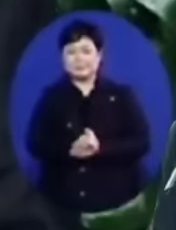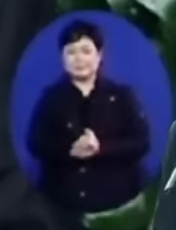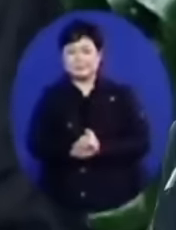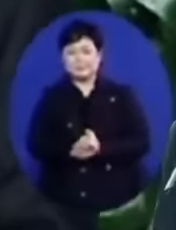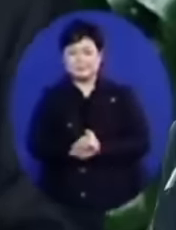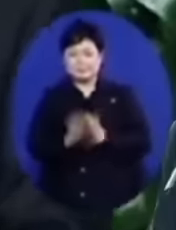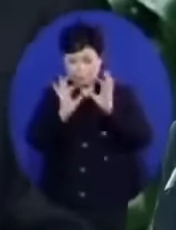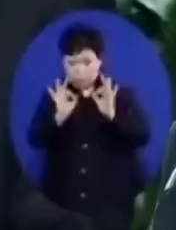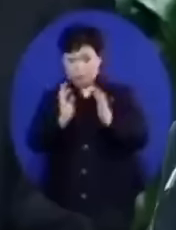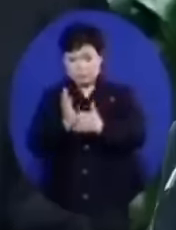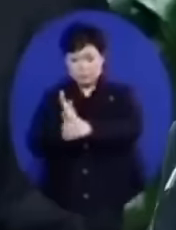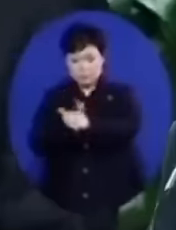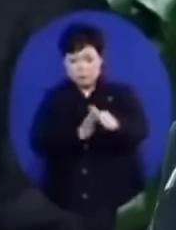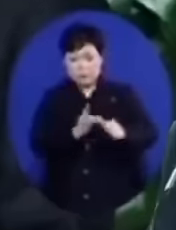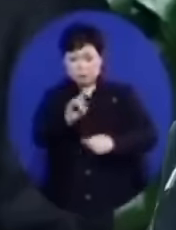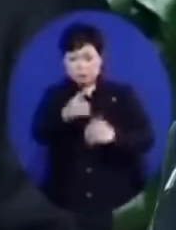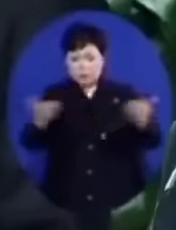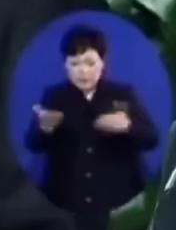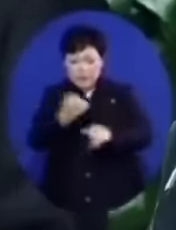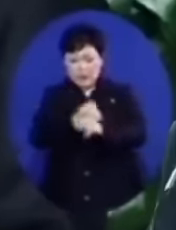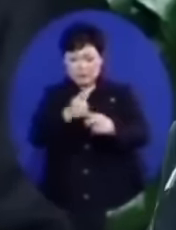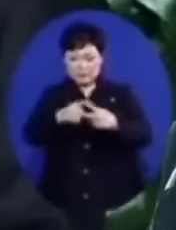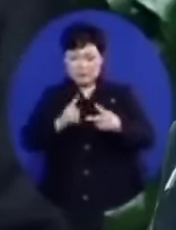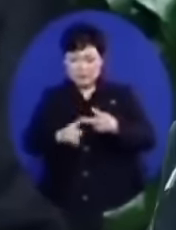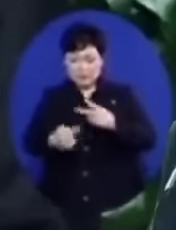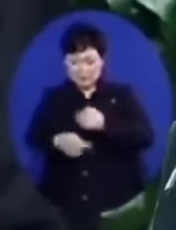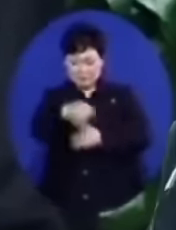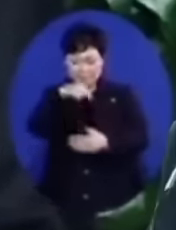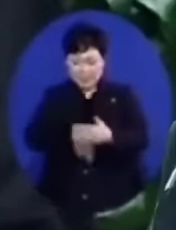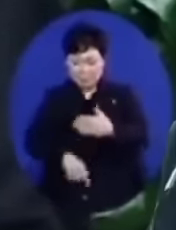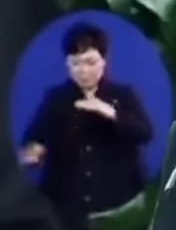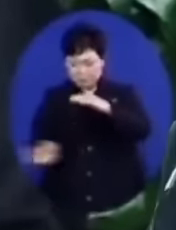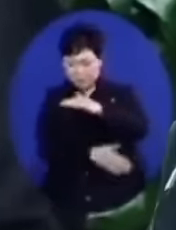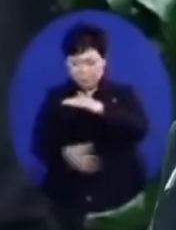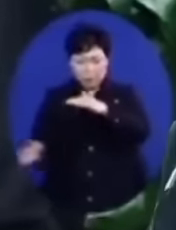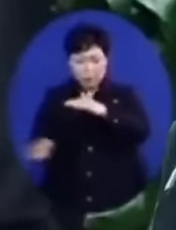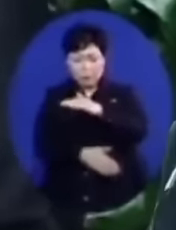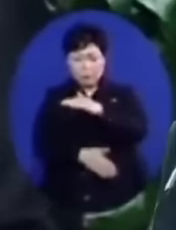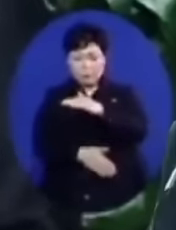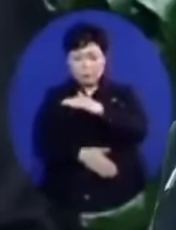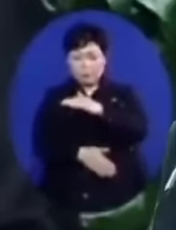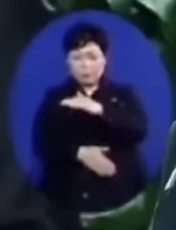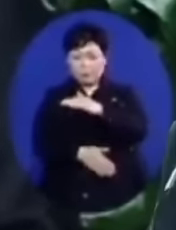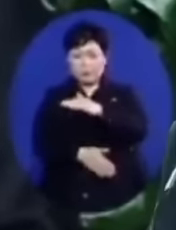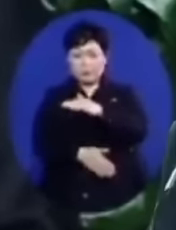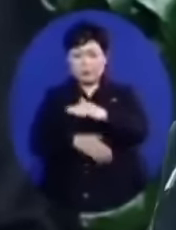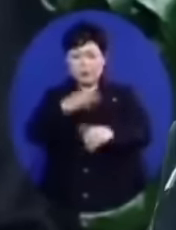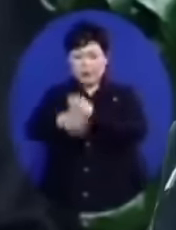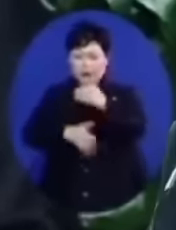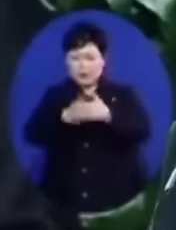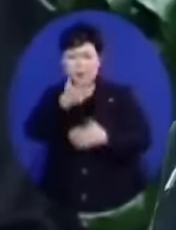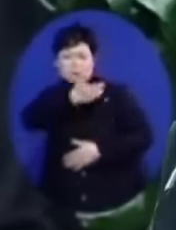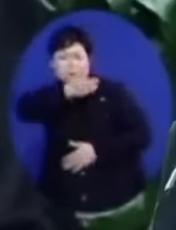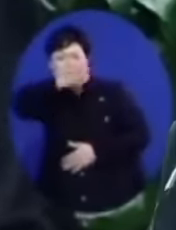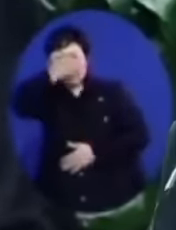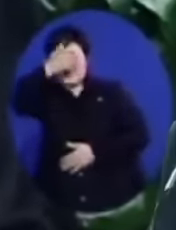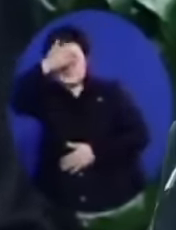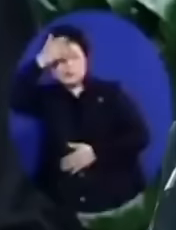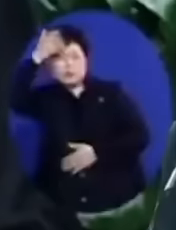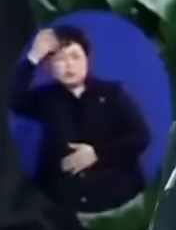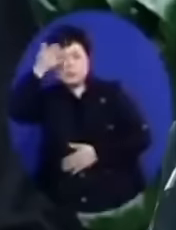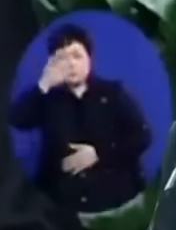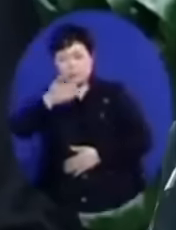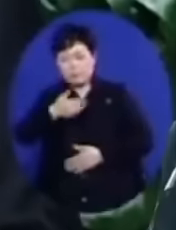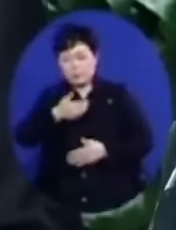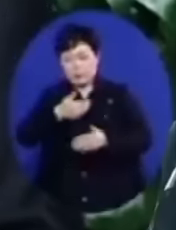여기 보십시오. 무슨 일을 할지라도 마음을 비워놓고 하면 안 되는 것입니다. 마음에 하나님의 꿈인 청사진을 가지고 해야 되는